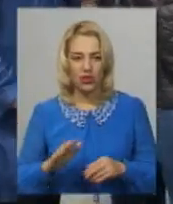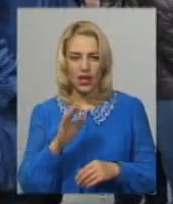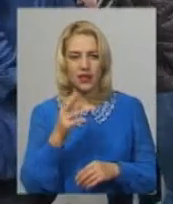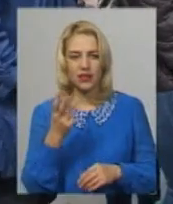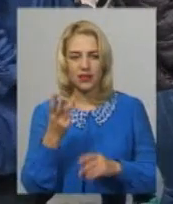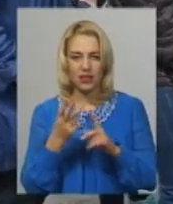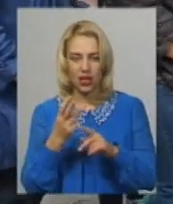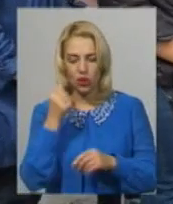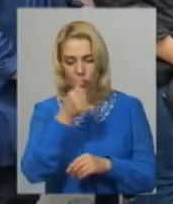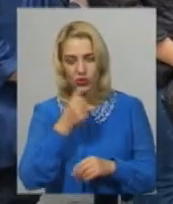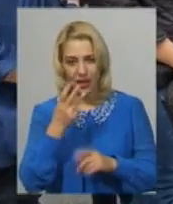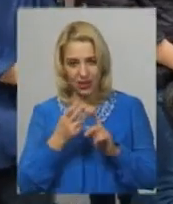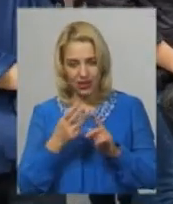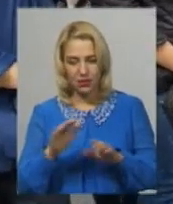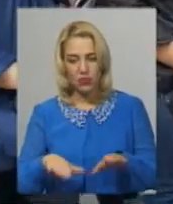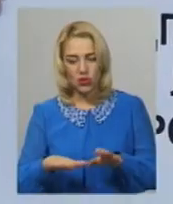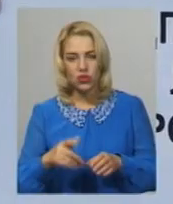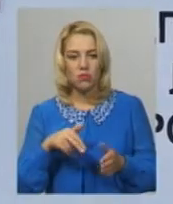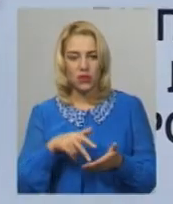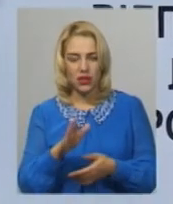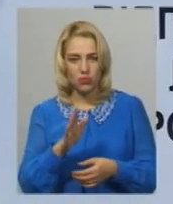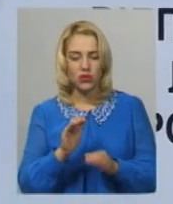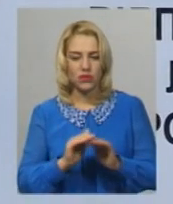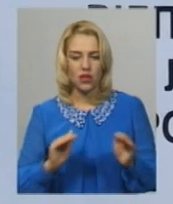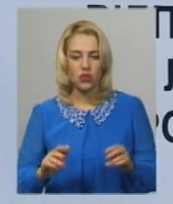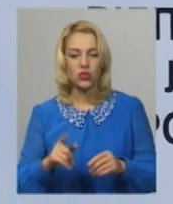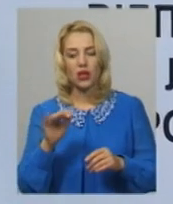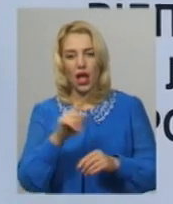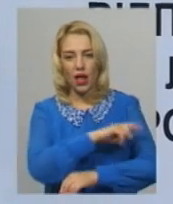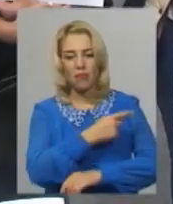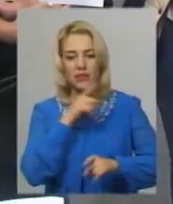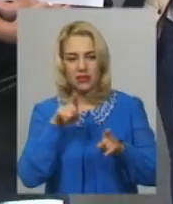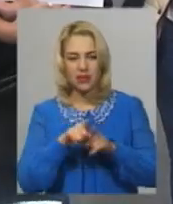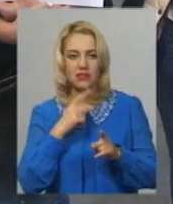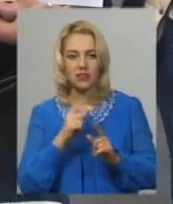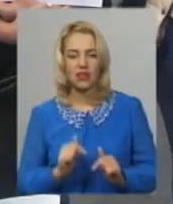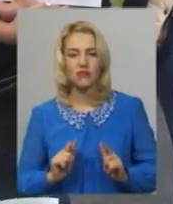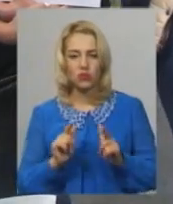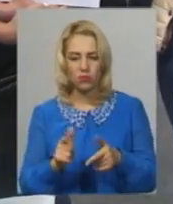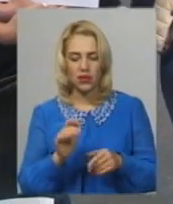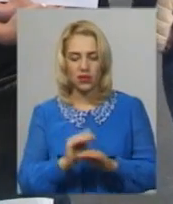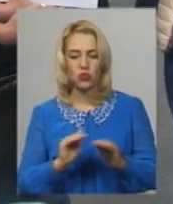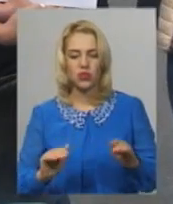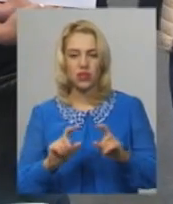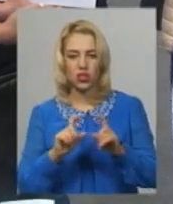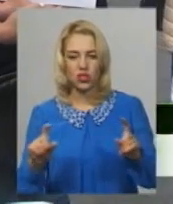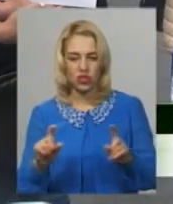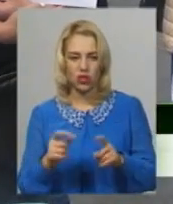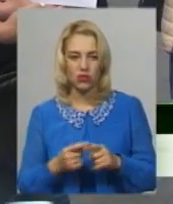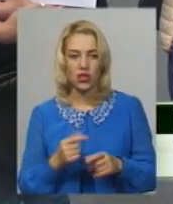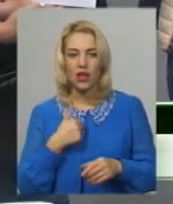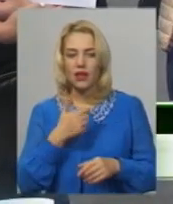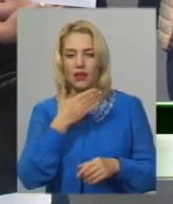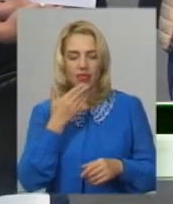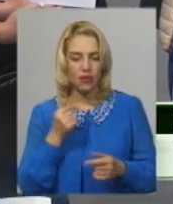розповідає, медсестра дошкільного закладу повідомила, що тільки вакциновані діти можуть вступити. Я не є противником вакцинації, я теж